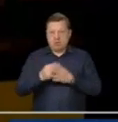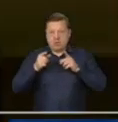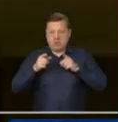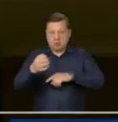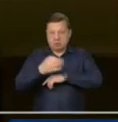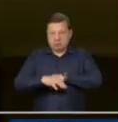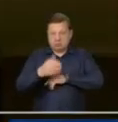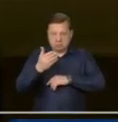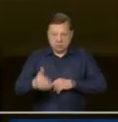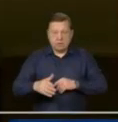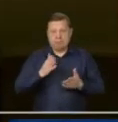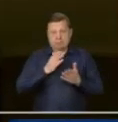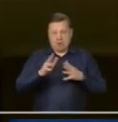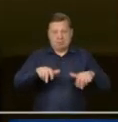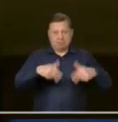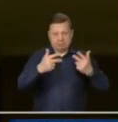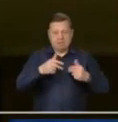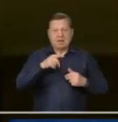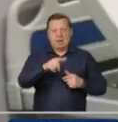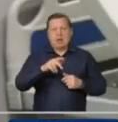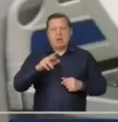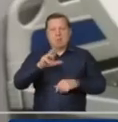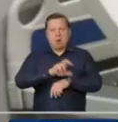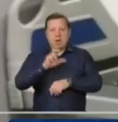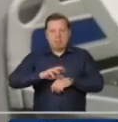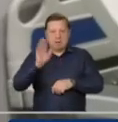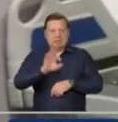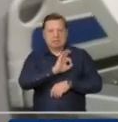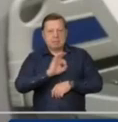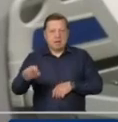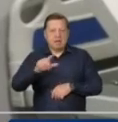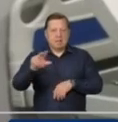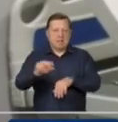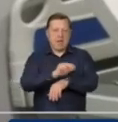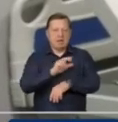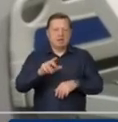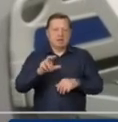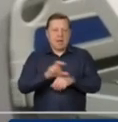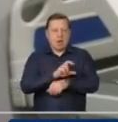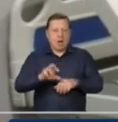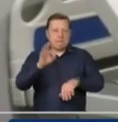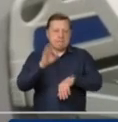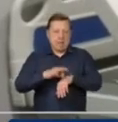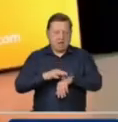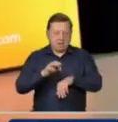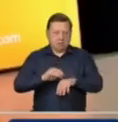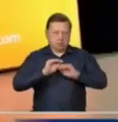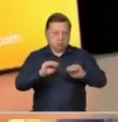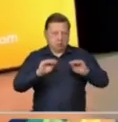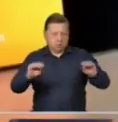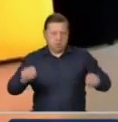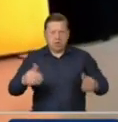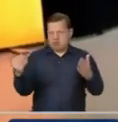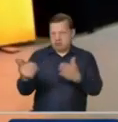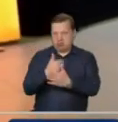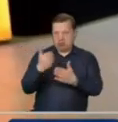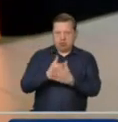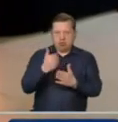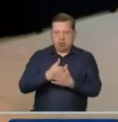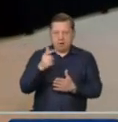wyzwania, które stawia pandemia. Politechnika Śląska będzie kształcić specjalistów w dziedzinie technologii medycznych. Studenci poznają m.in. najnowocześniejsze